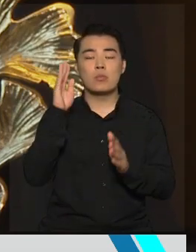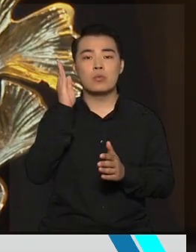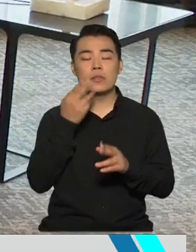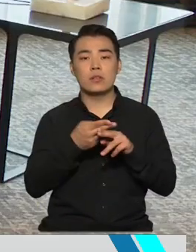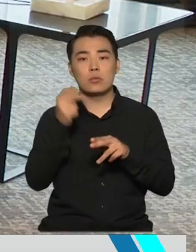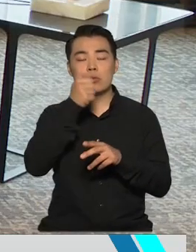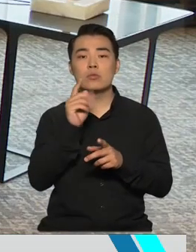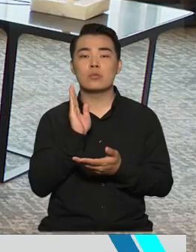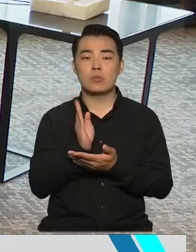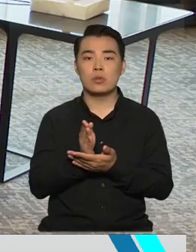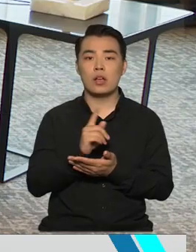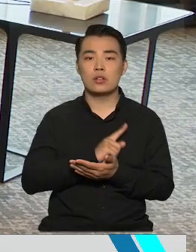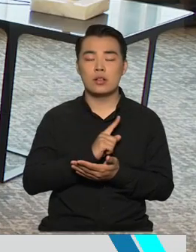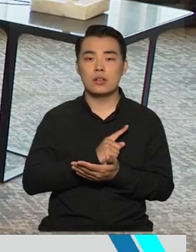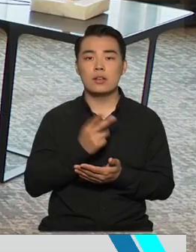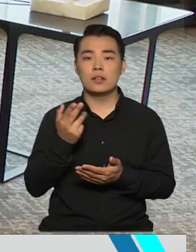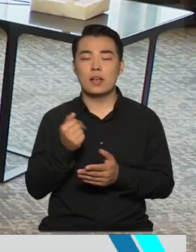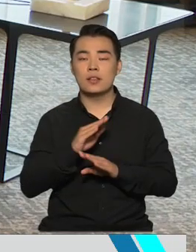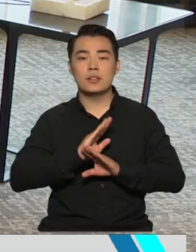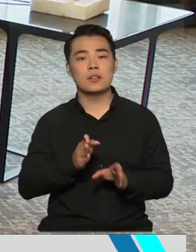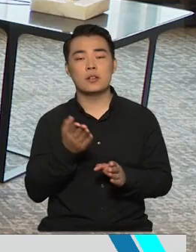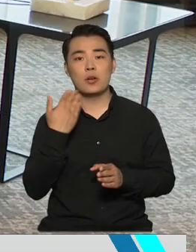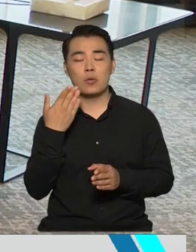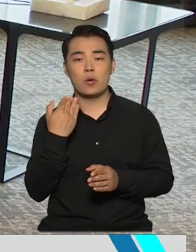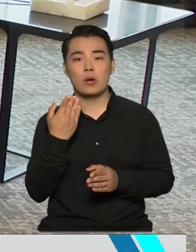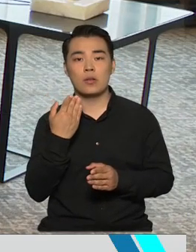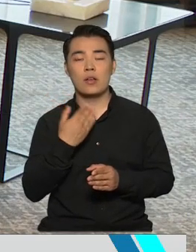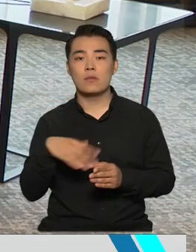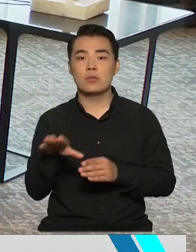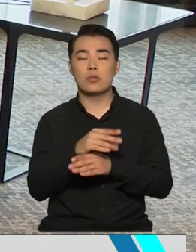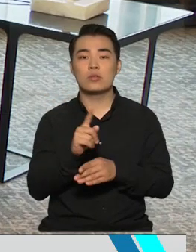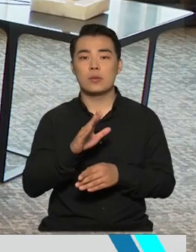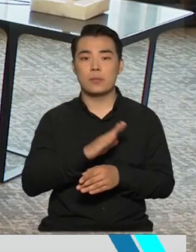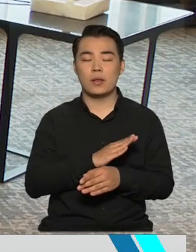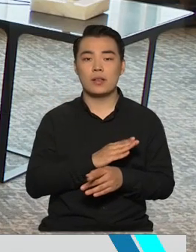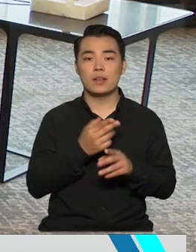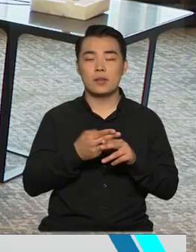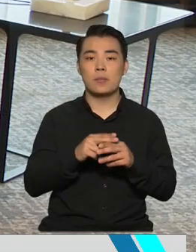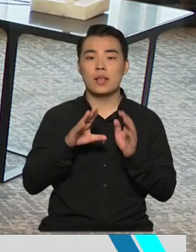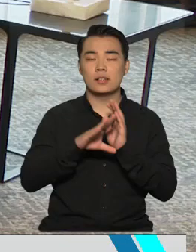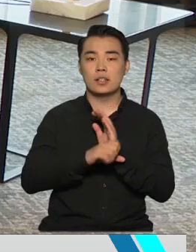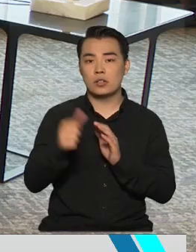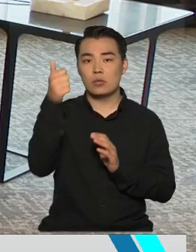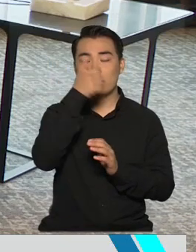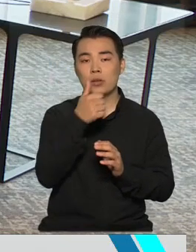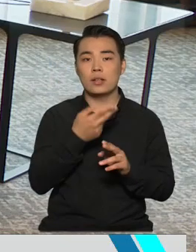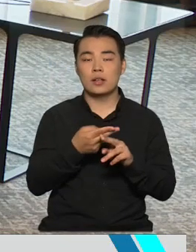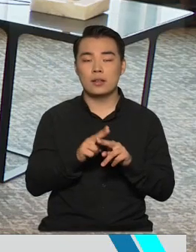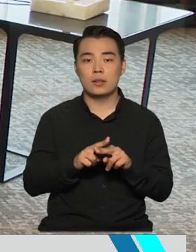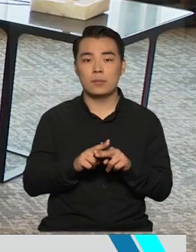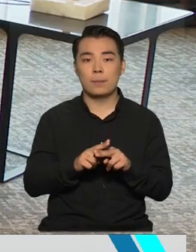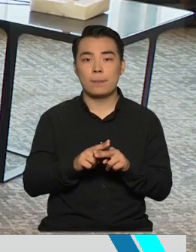год? Конечно, непросто. И все, что произошло, наверное, за последний год, это